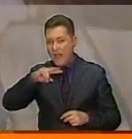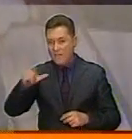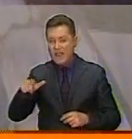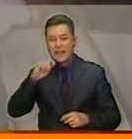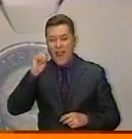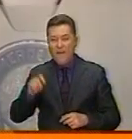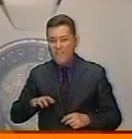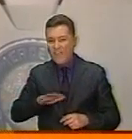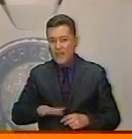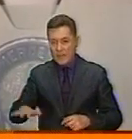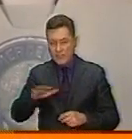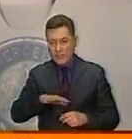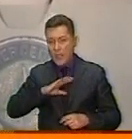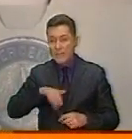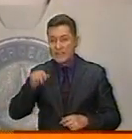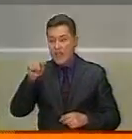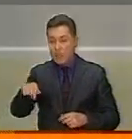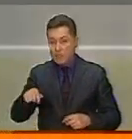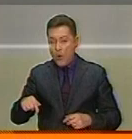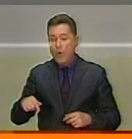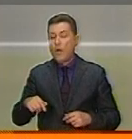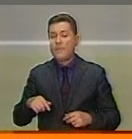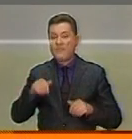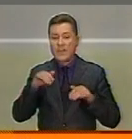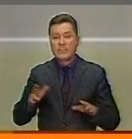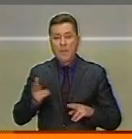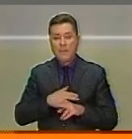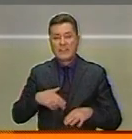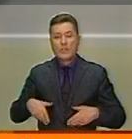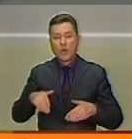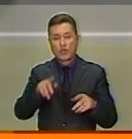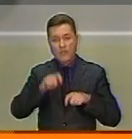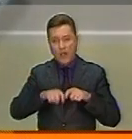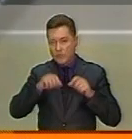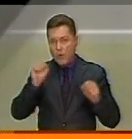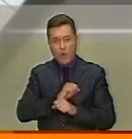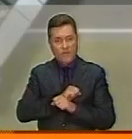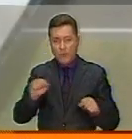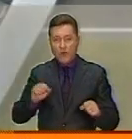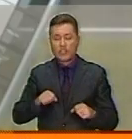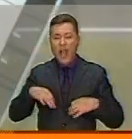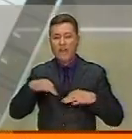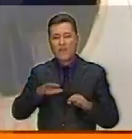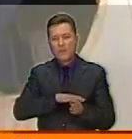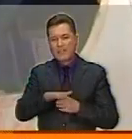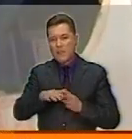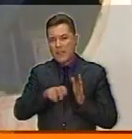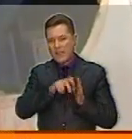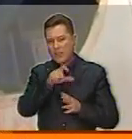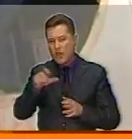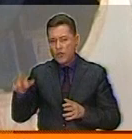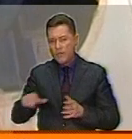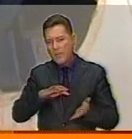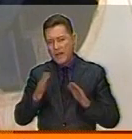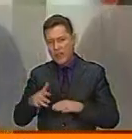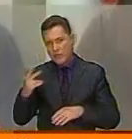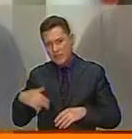Вінниччині після того мінтрансі вирішили без дорожнього контролю не можна тоді автобус набитий людьми перекинувся тричі